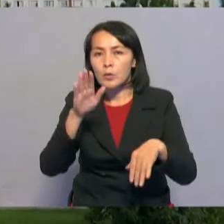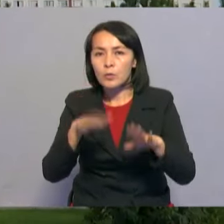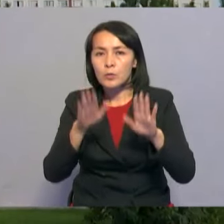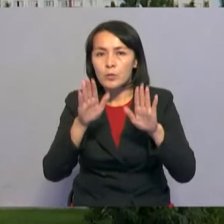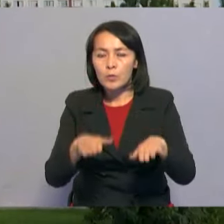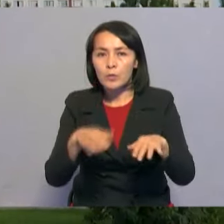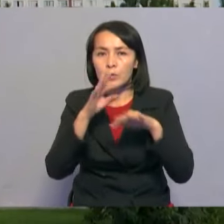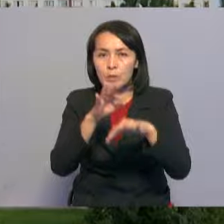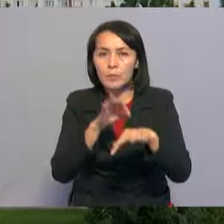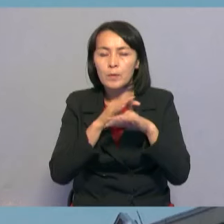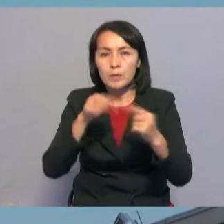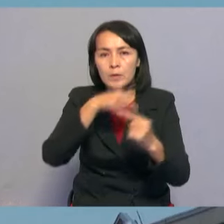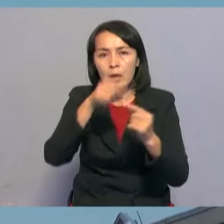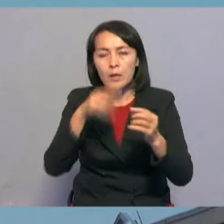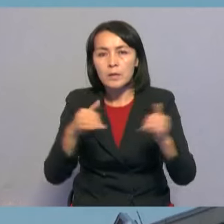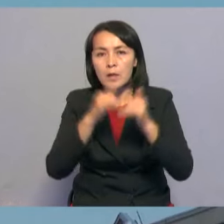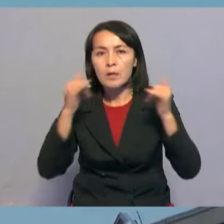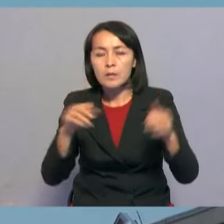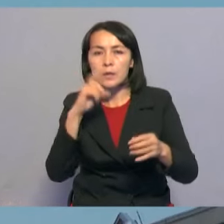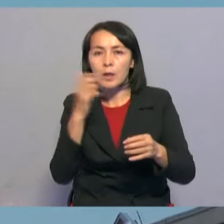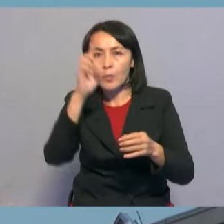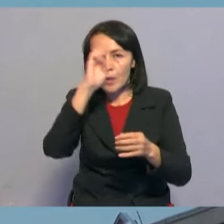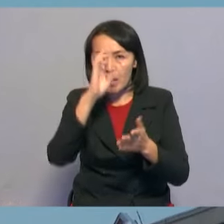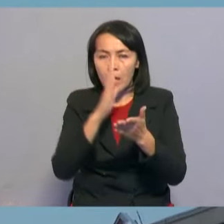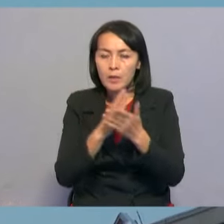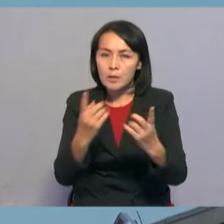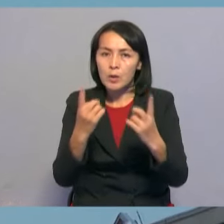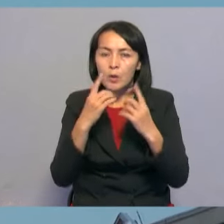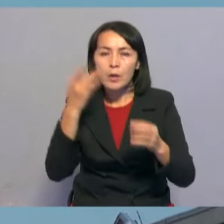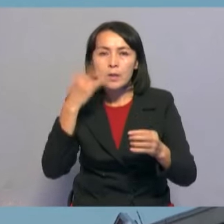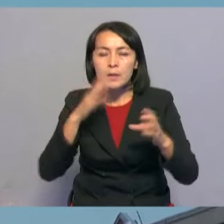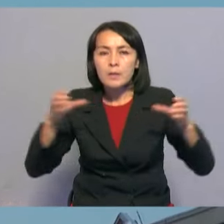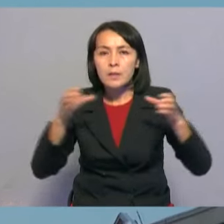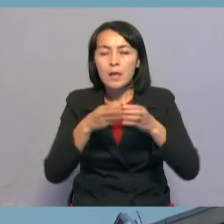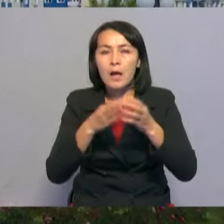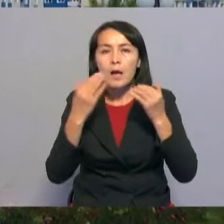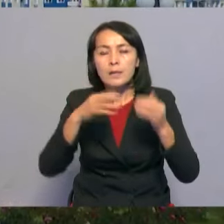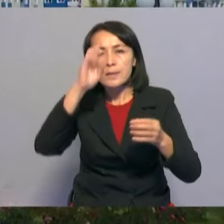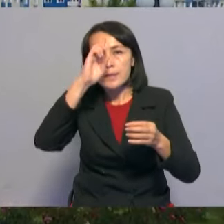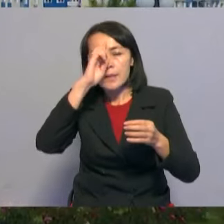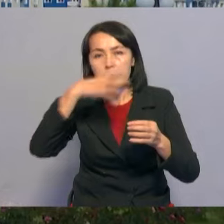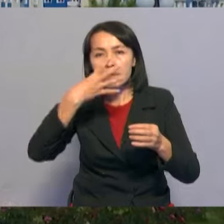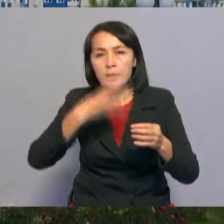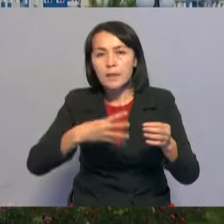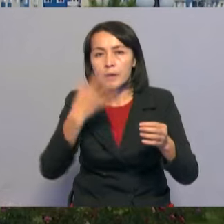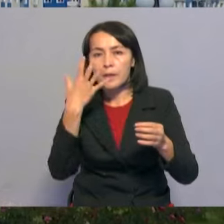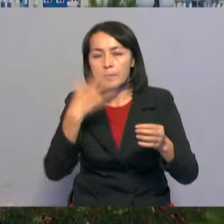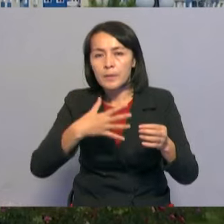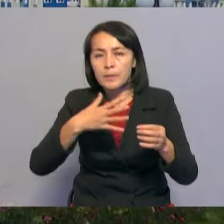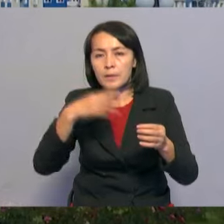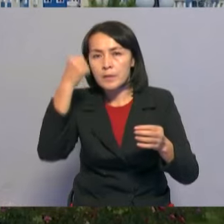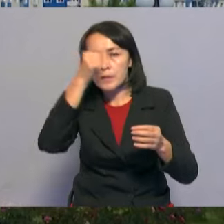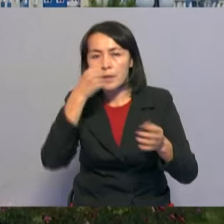роль в привлечении инвесторов для стимулирования экономики страны. Крупные иностранные компании приходят в страну с 40-50-летним